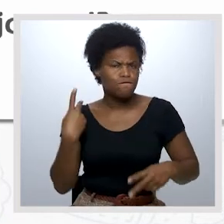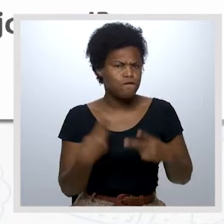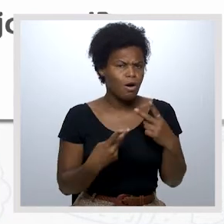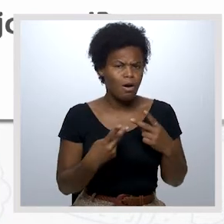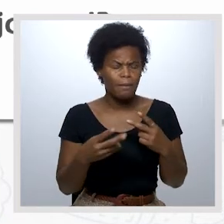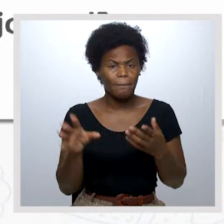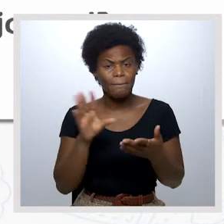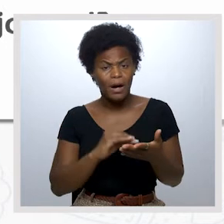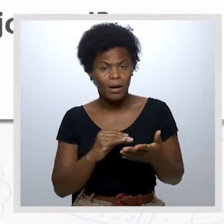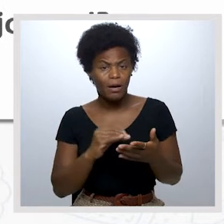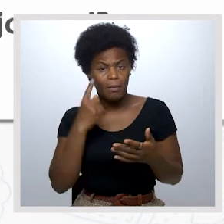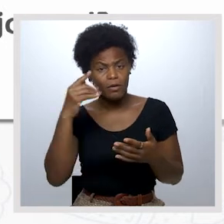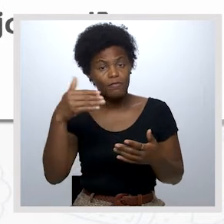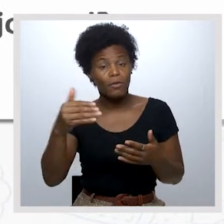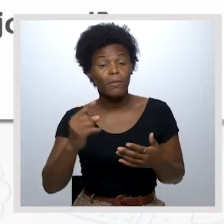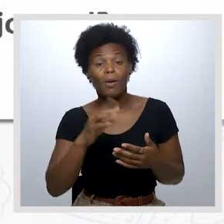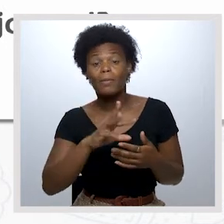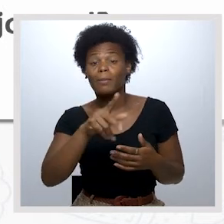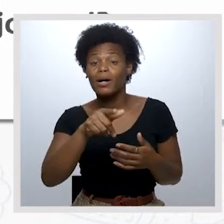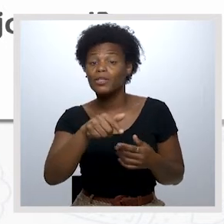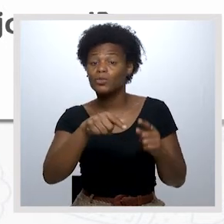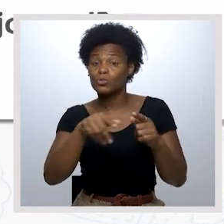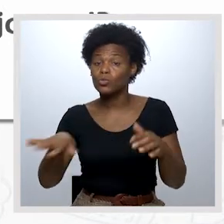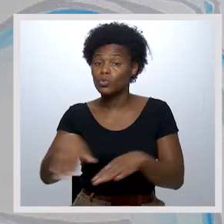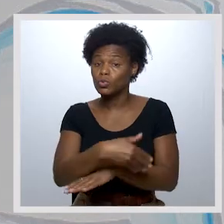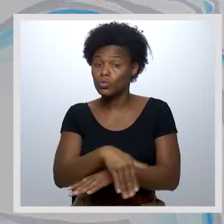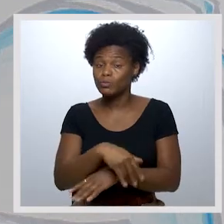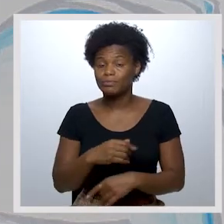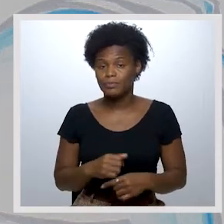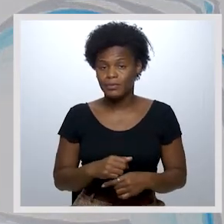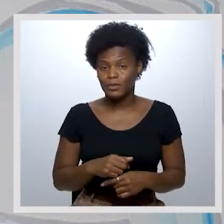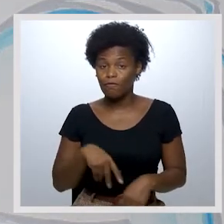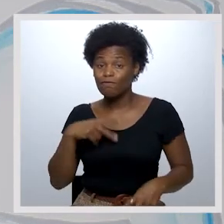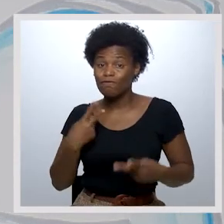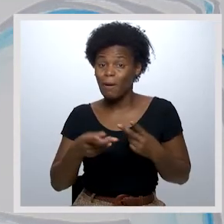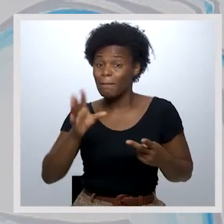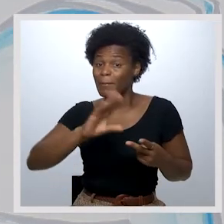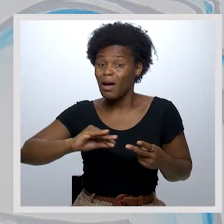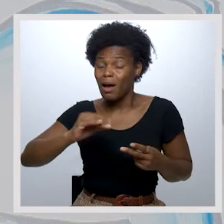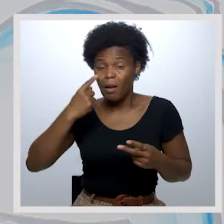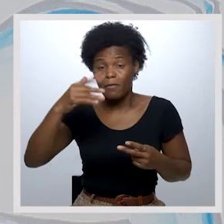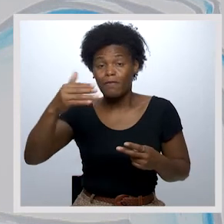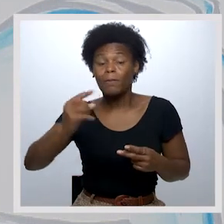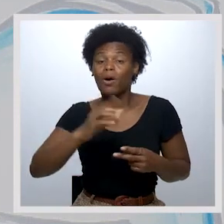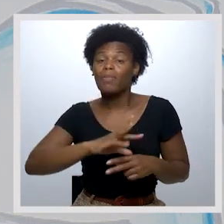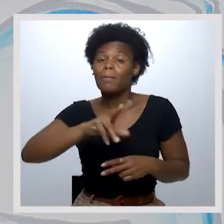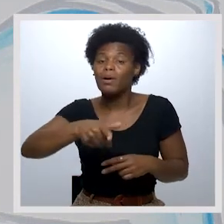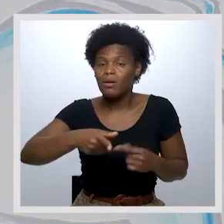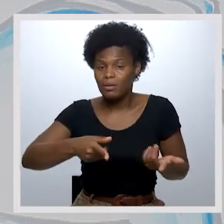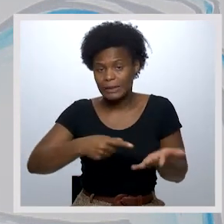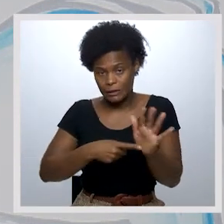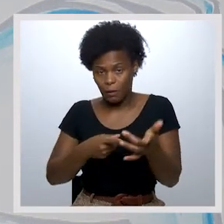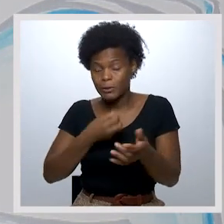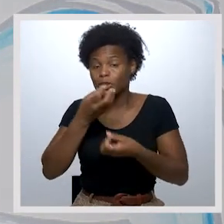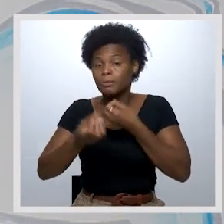violentes plus prévues pour demain. Prudence sur la route, des violentes plus prévues pour demain. Donc, ça